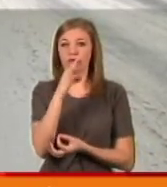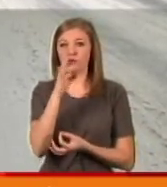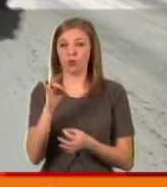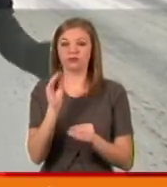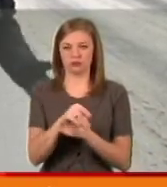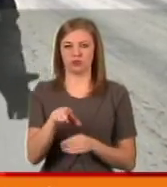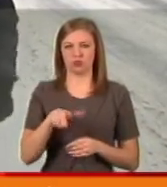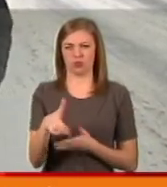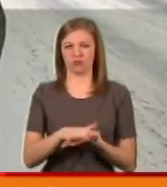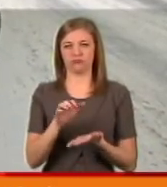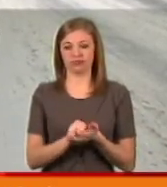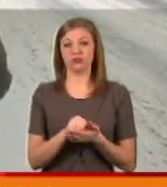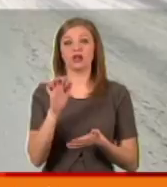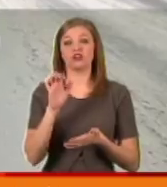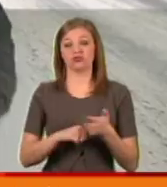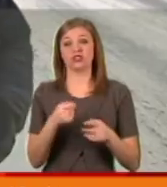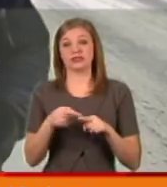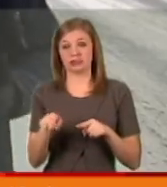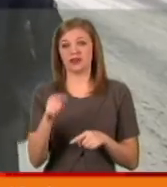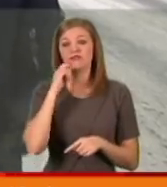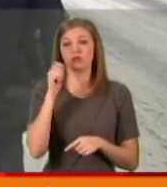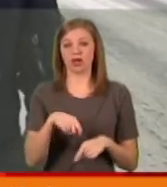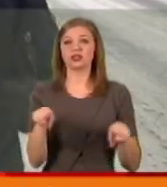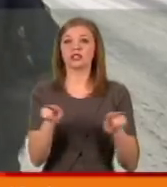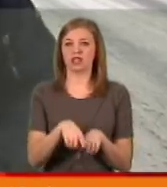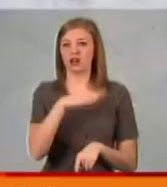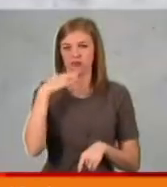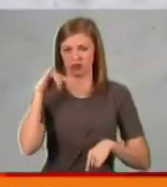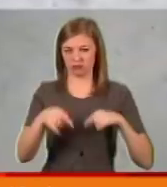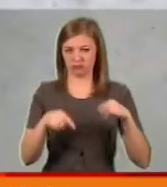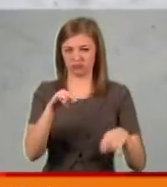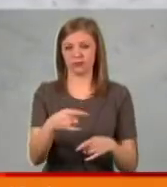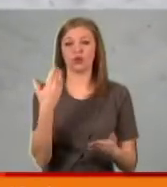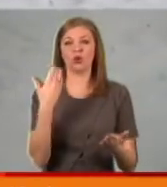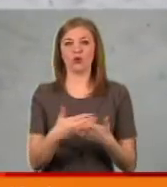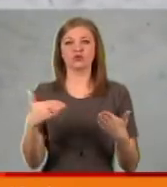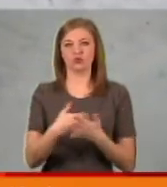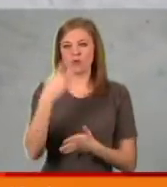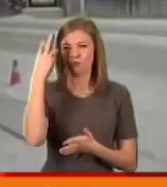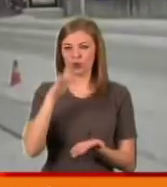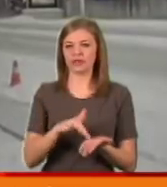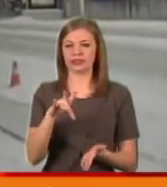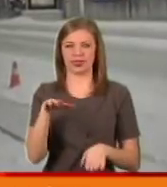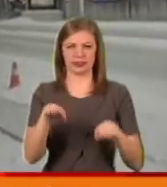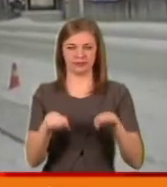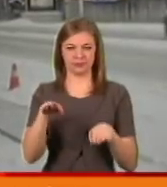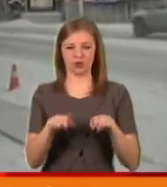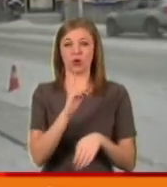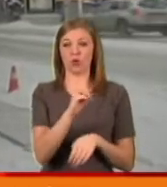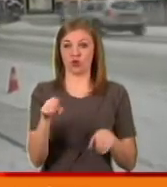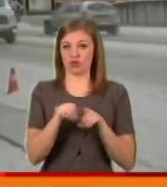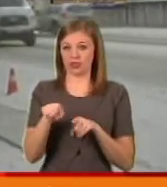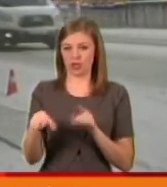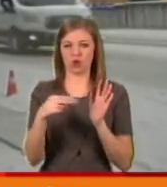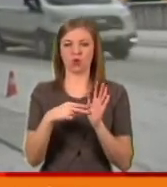дорогу руйнує частково, і через це в Україні так багато ям. Ось вони, новомодні центри вагового контролю. Кожен